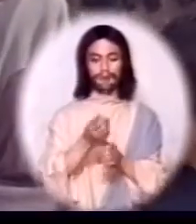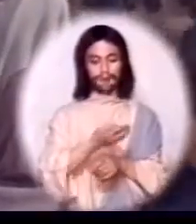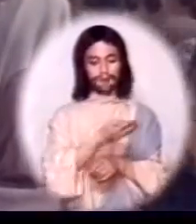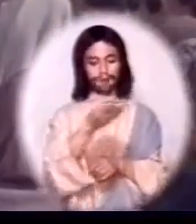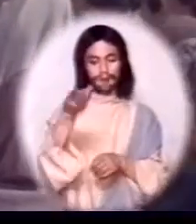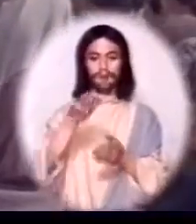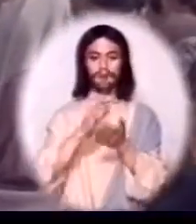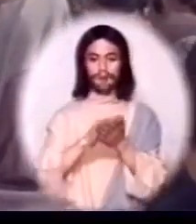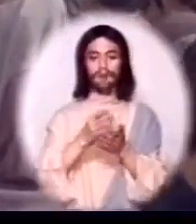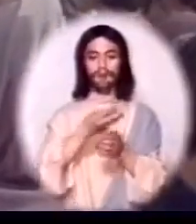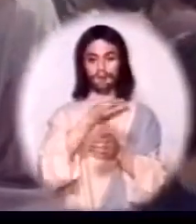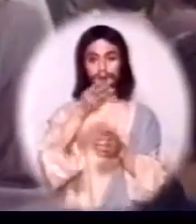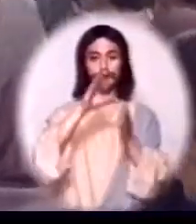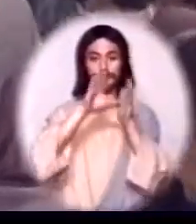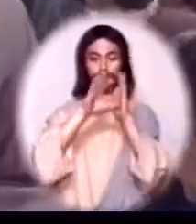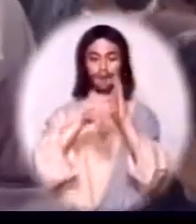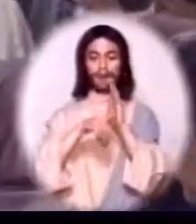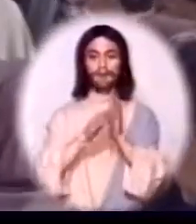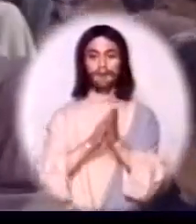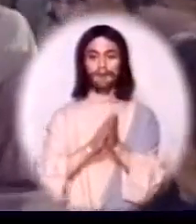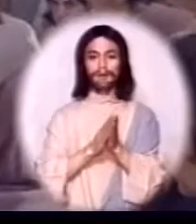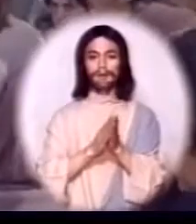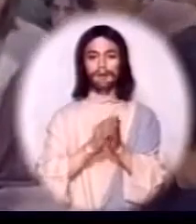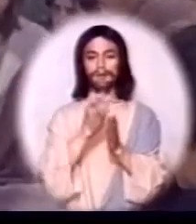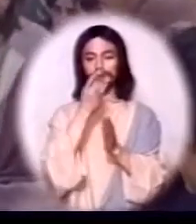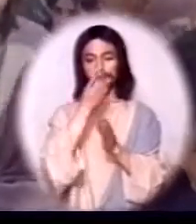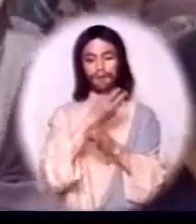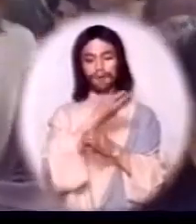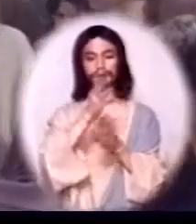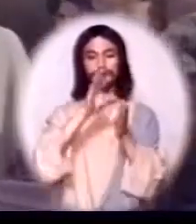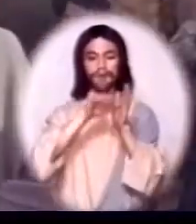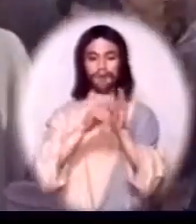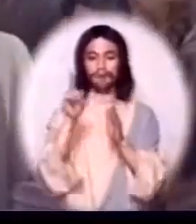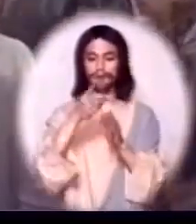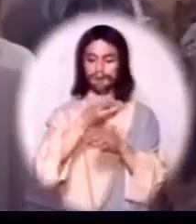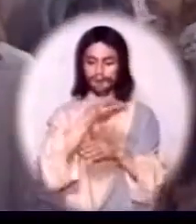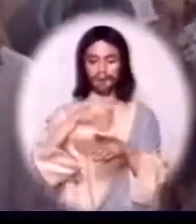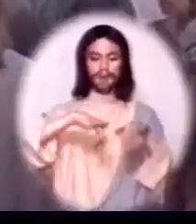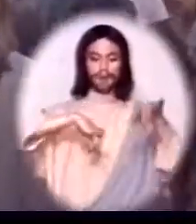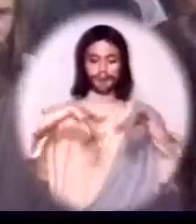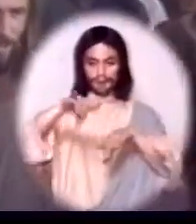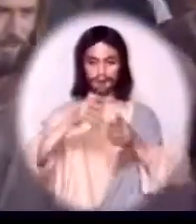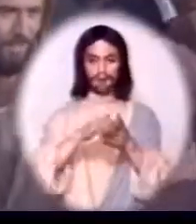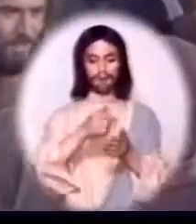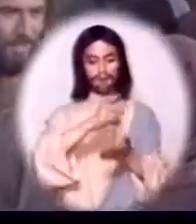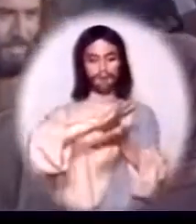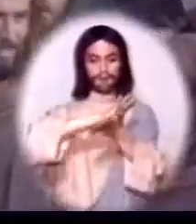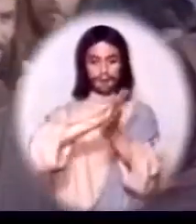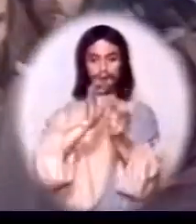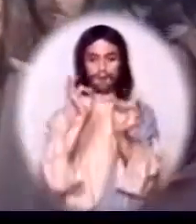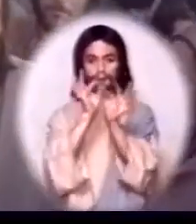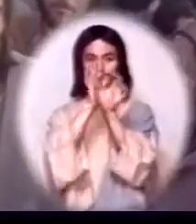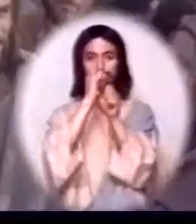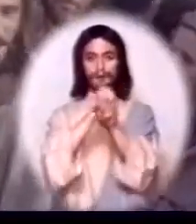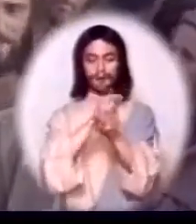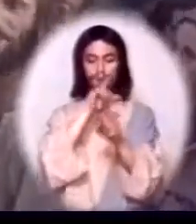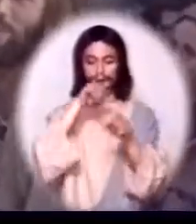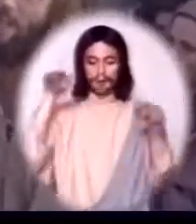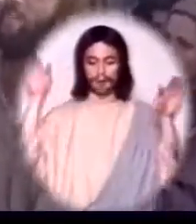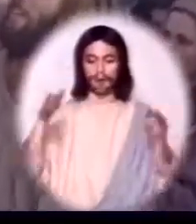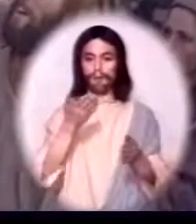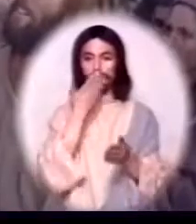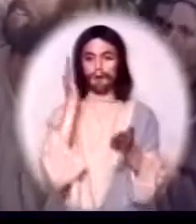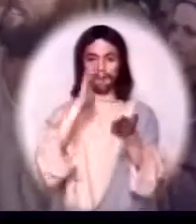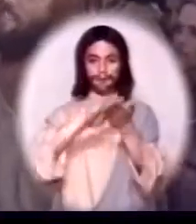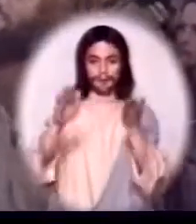씨 뿌리는 자가 씨 뿌리러 나가서 곡식을 뿌릴 때 어떤 씨는 길가에 떨어져 짓밟혔거나